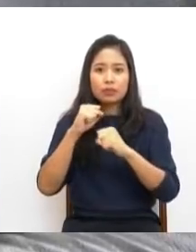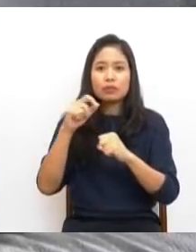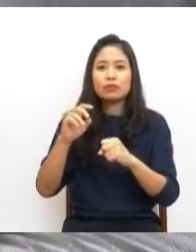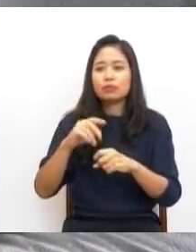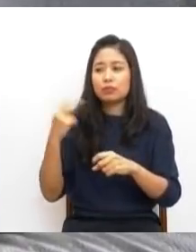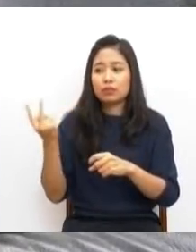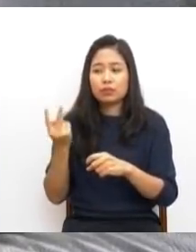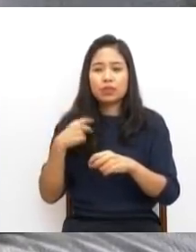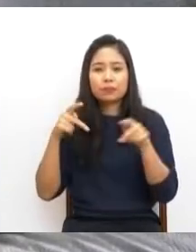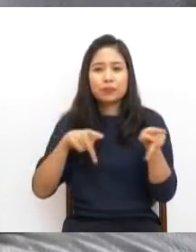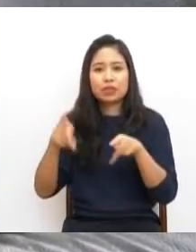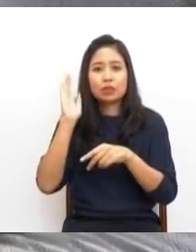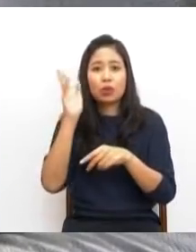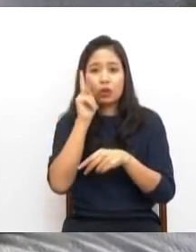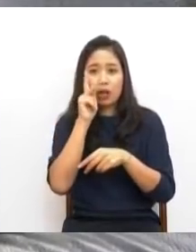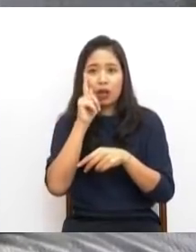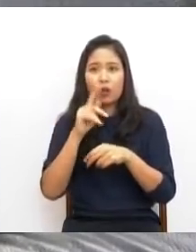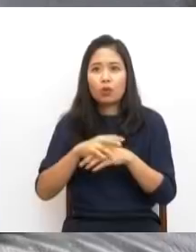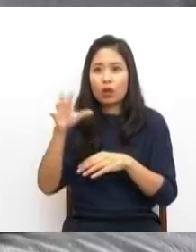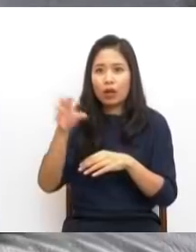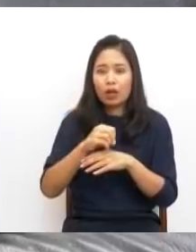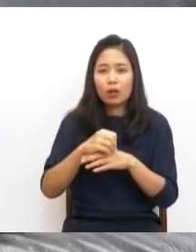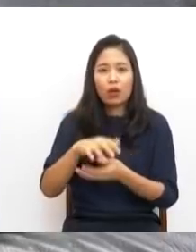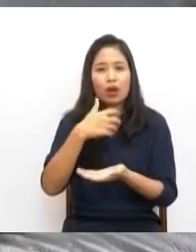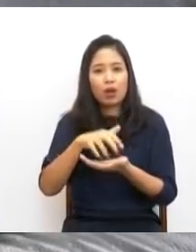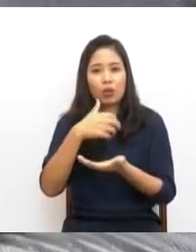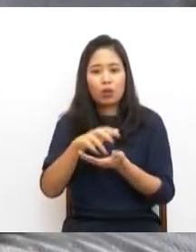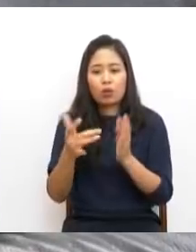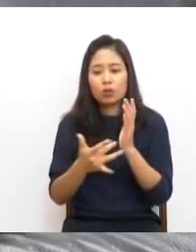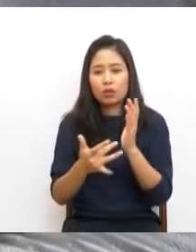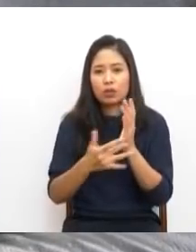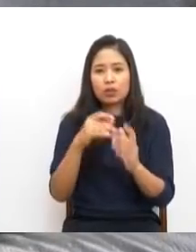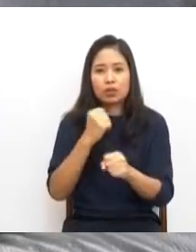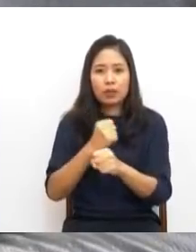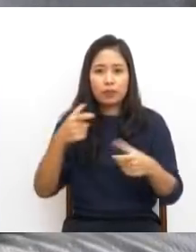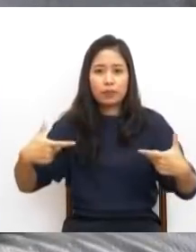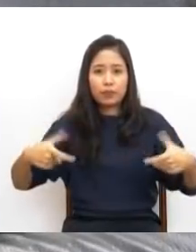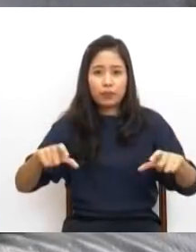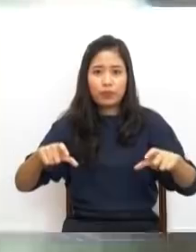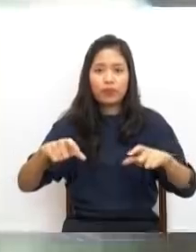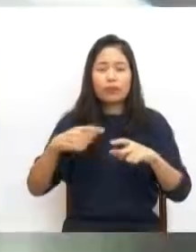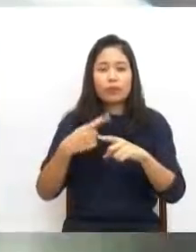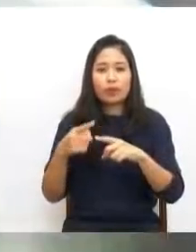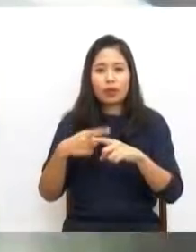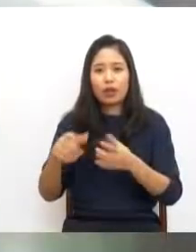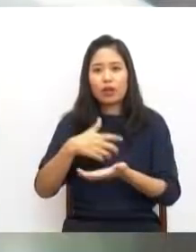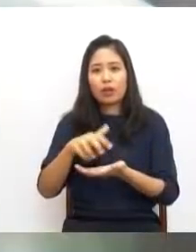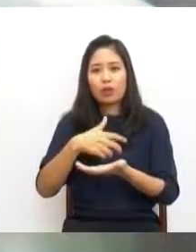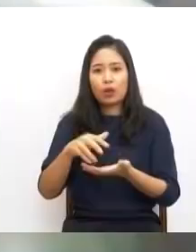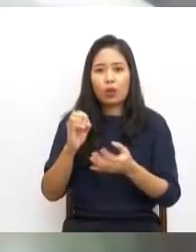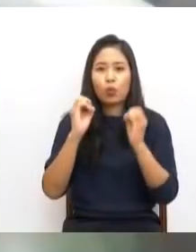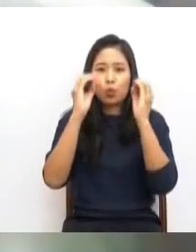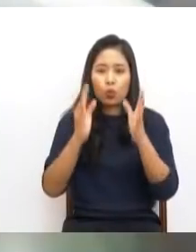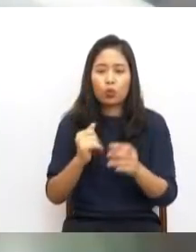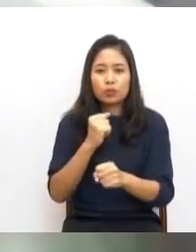ราเป็นผู้ผลิตสื่อเราก็เลยนำเอาเทคนิคง่ายๆในการผลิตวิดีโอเนี่ยมาเล่าให้คุณครูฟังเพราะฉะนั้นคุณครูก็จะมีทักษ